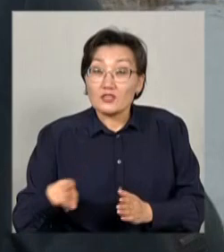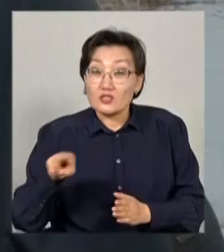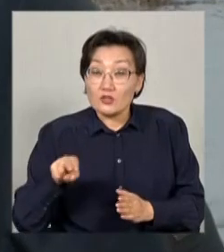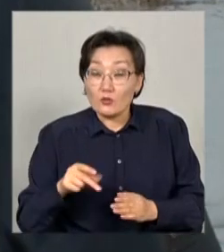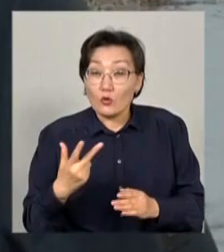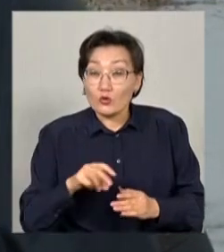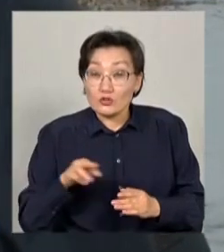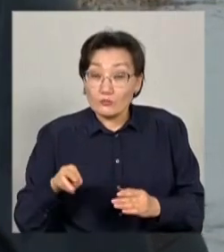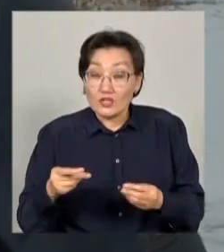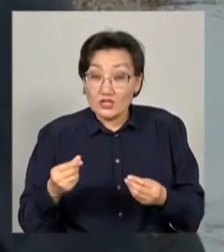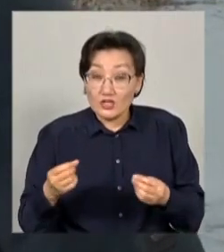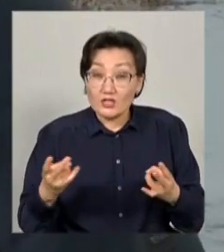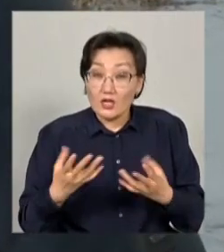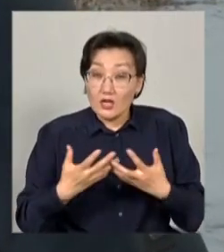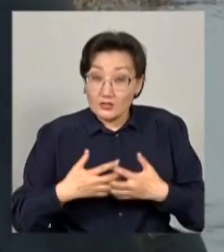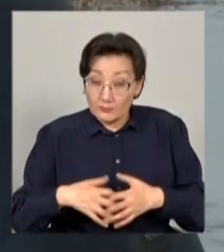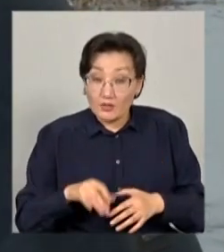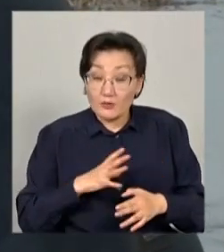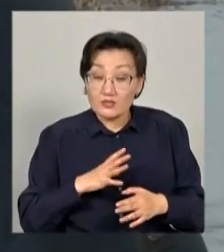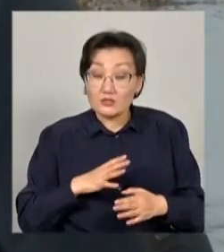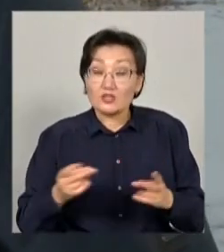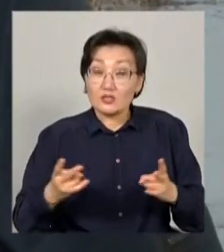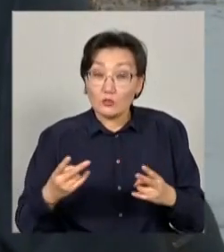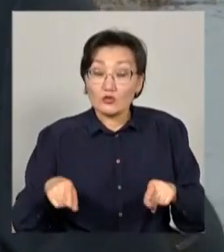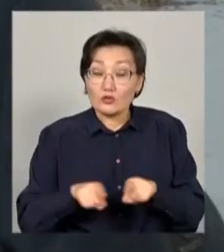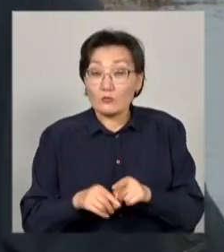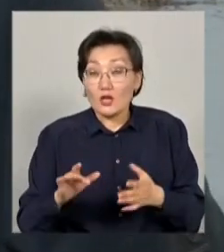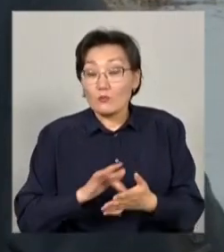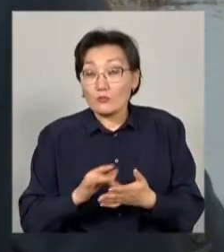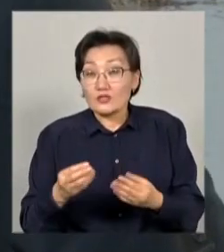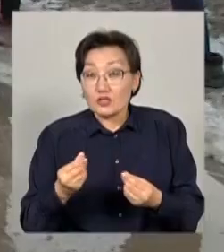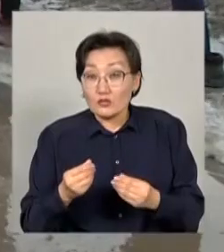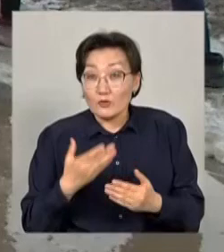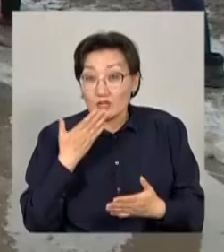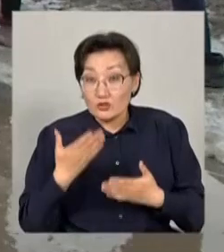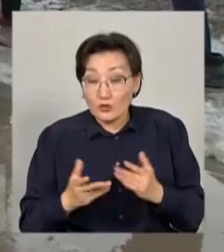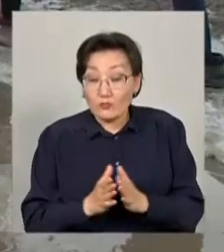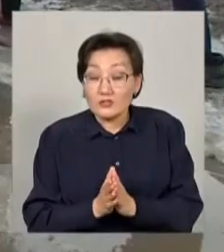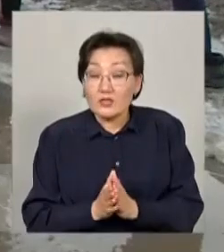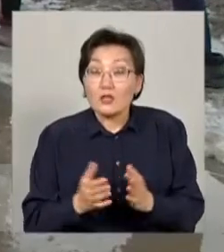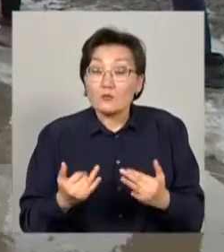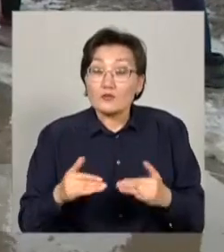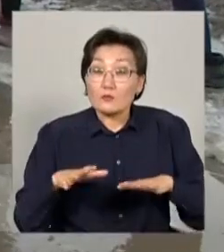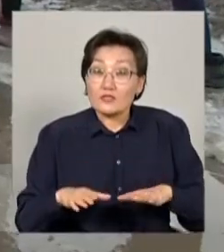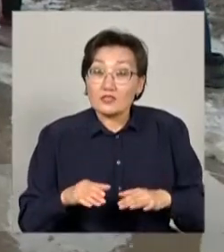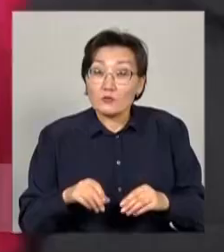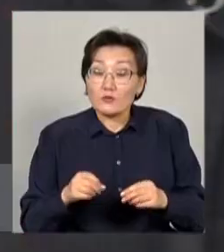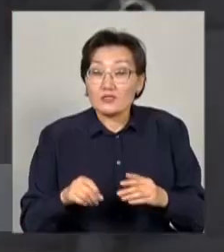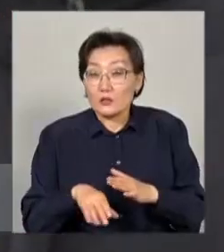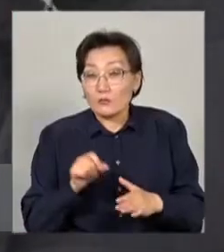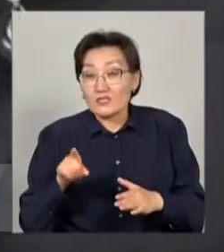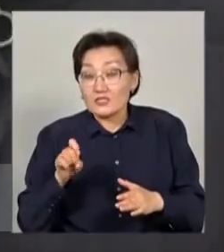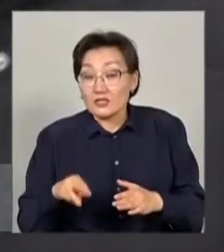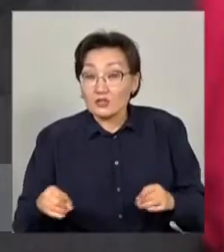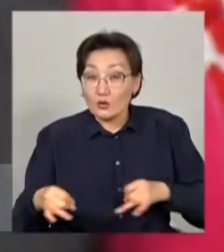30 миллиондай қаражат есептеп берген, соған жаңағы бюджеттік сұраныс беріп қойдық. сұранысты әлі жергілікті мәслихат қарауын